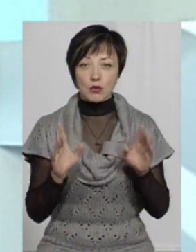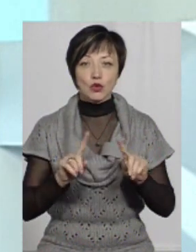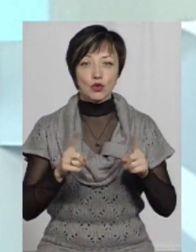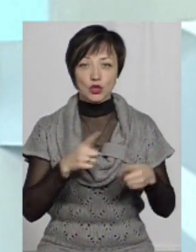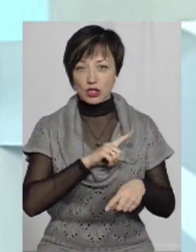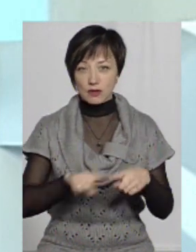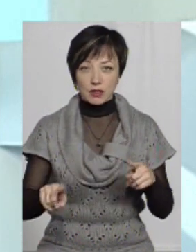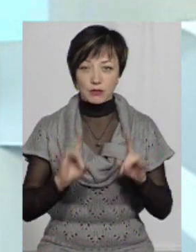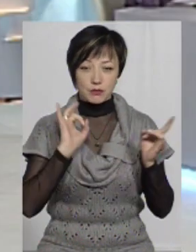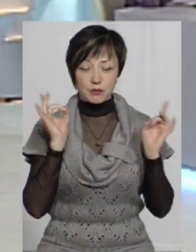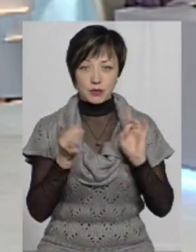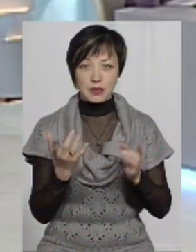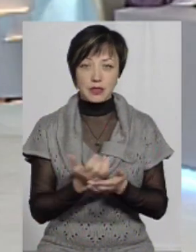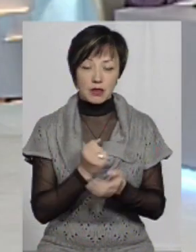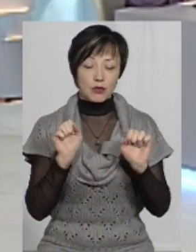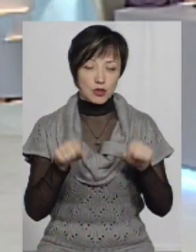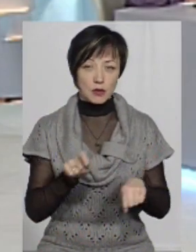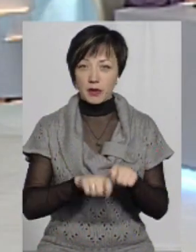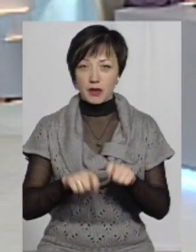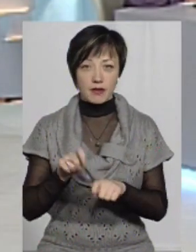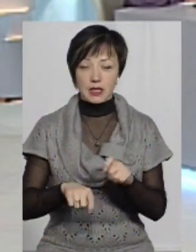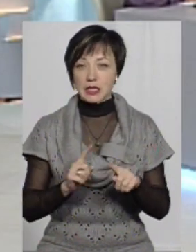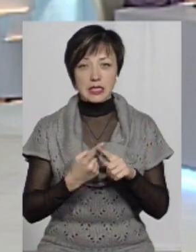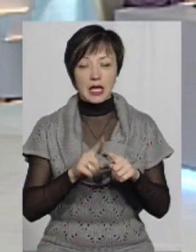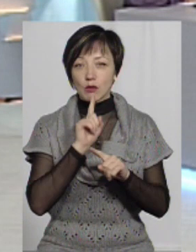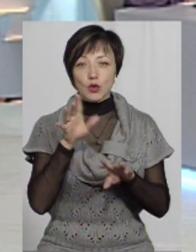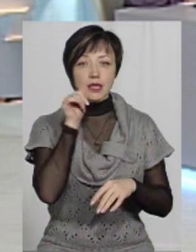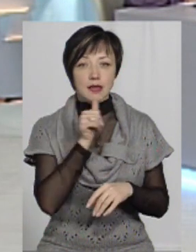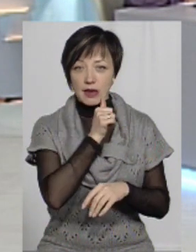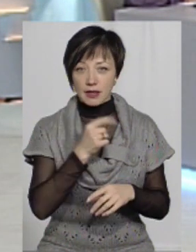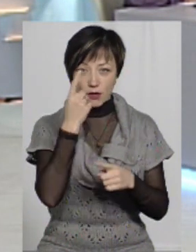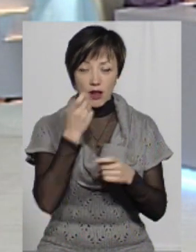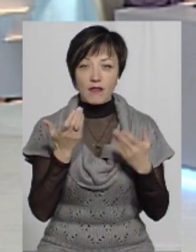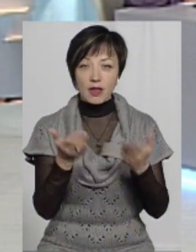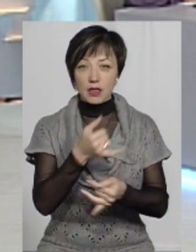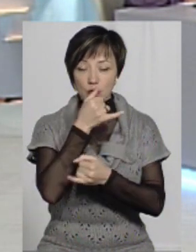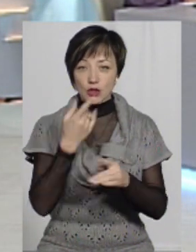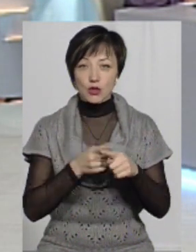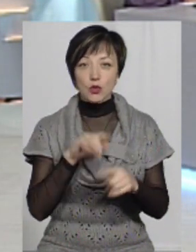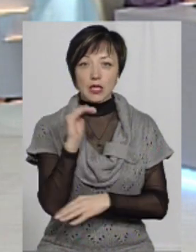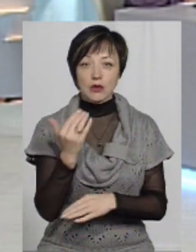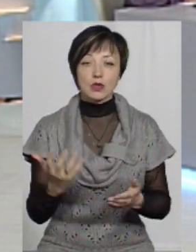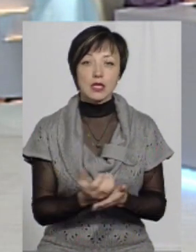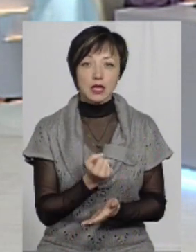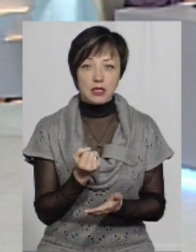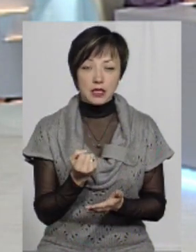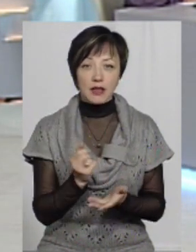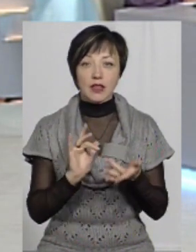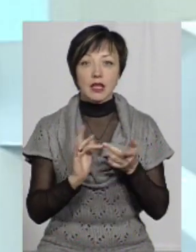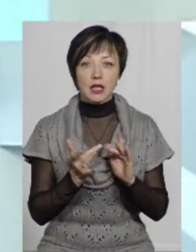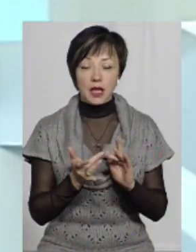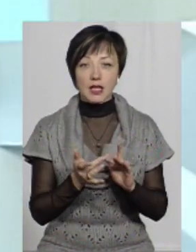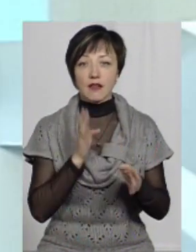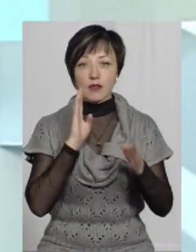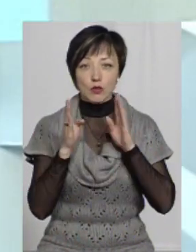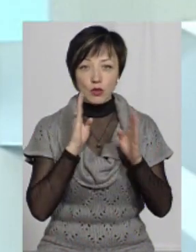дуже швидко знайдено. З телефону можна перевірити. Так, так, тобто це не буде секретна інфра. Якщо ви не можете цю дитину знайти в